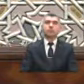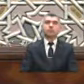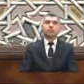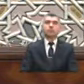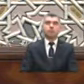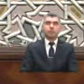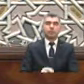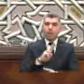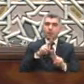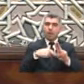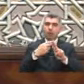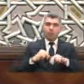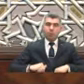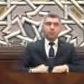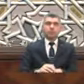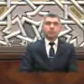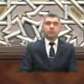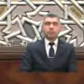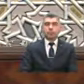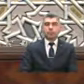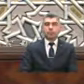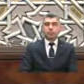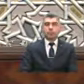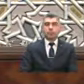رد السيدة الوزيرة على التعقيب.